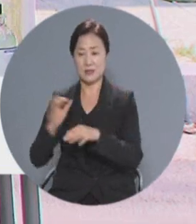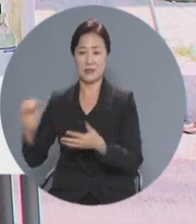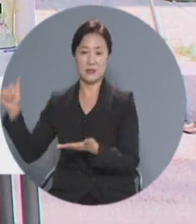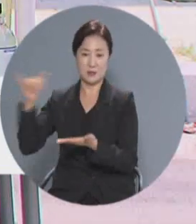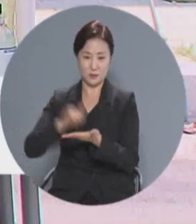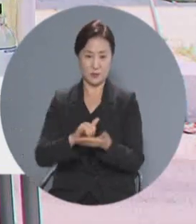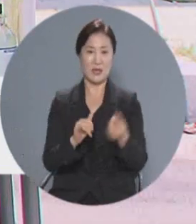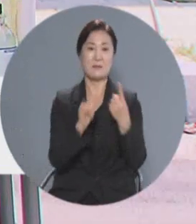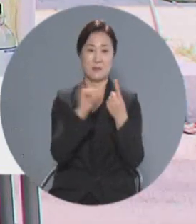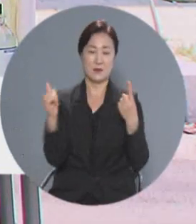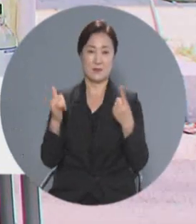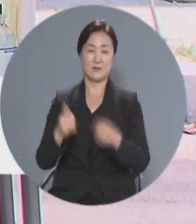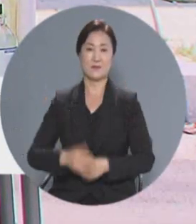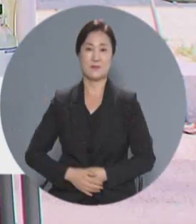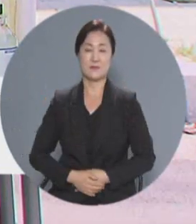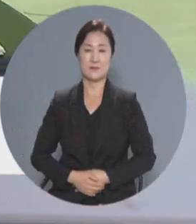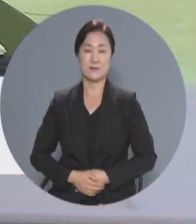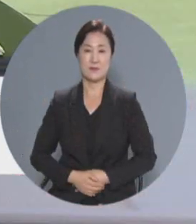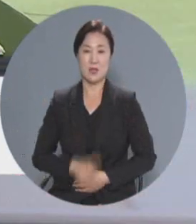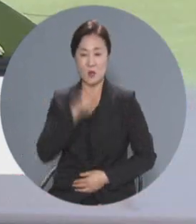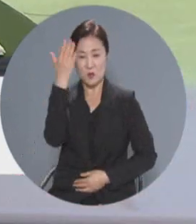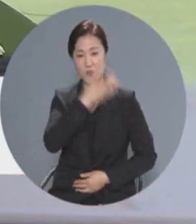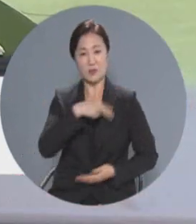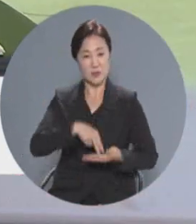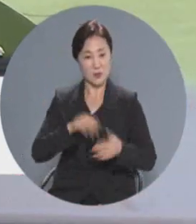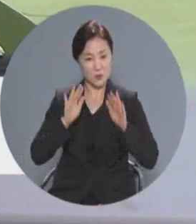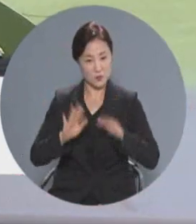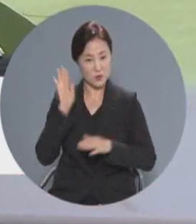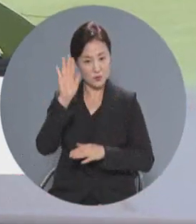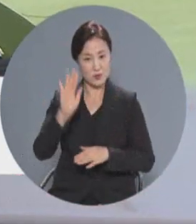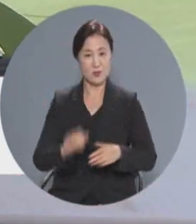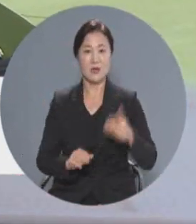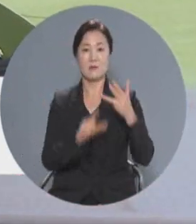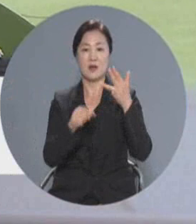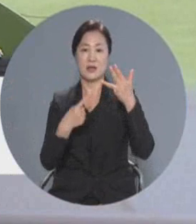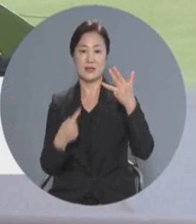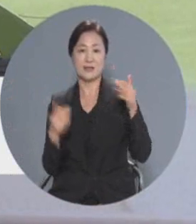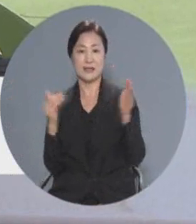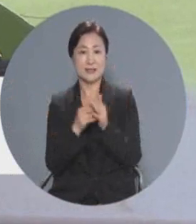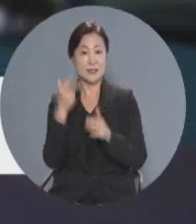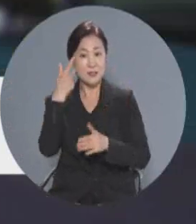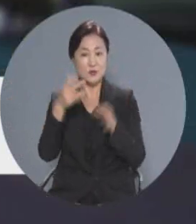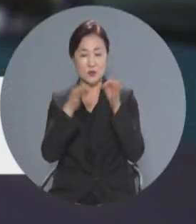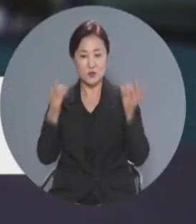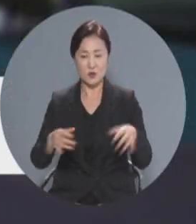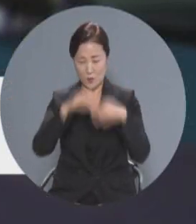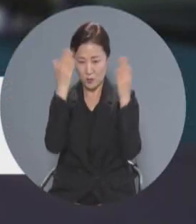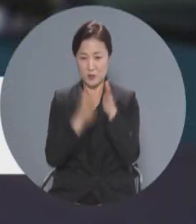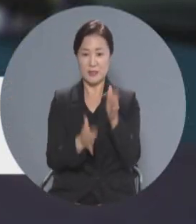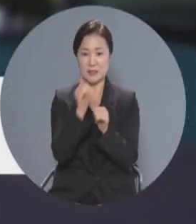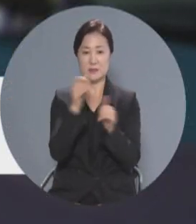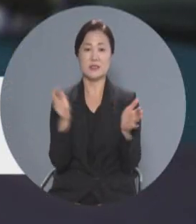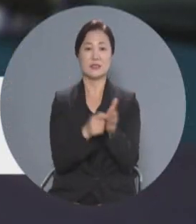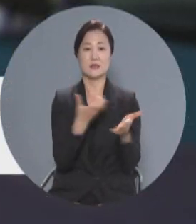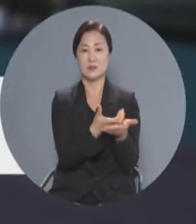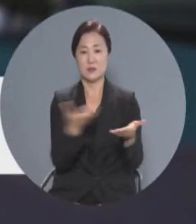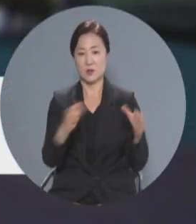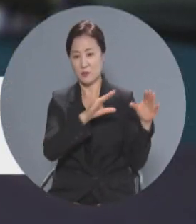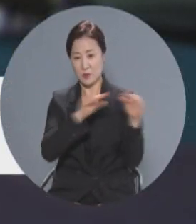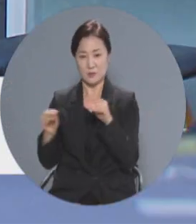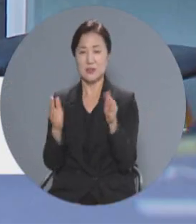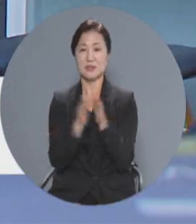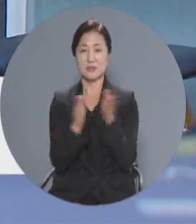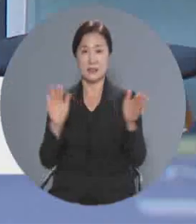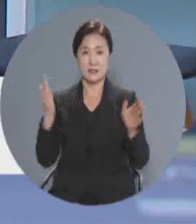입국자가 1명이었습니다. 여수시는 오늘부터 다음 달 1일까지 일주일 동안 전시민 긴급 이동 멈춤을 시행하기로